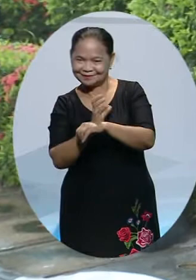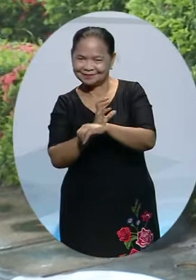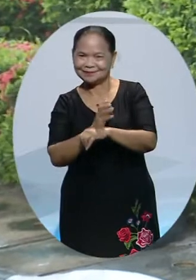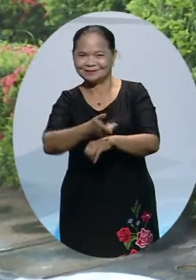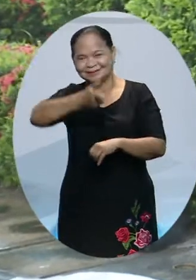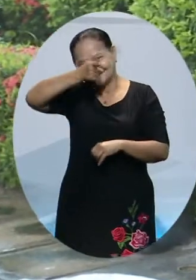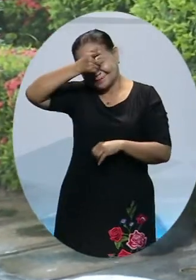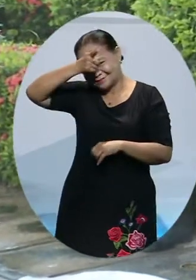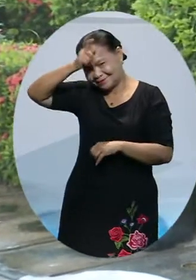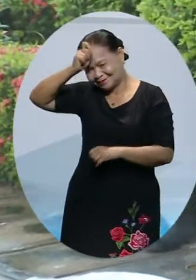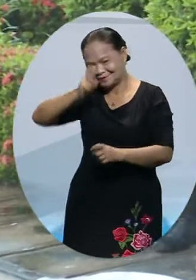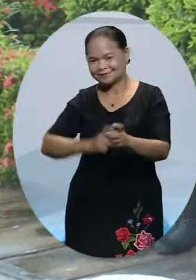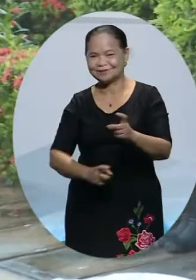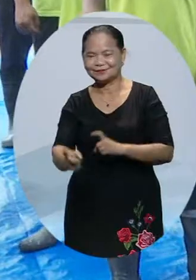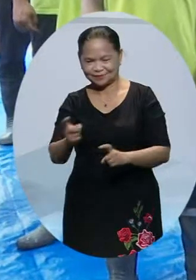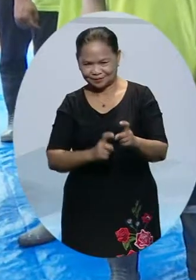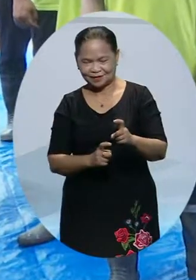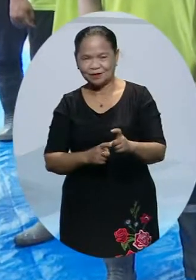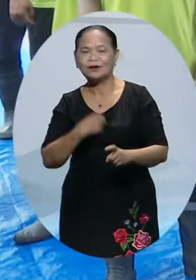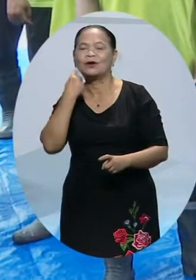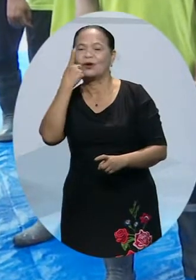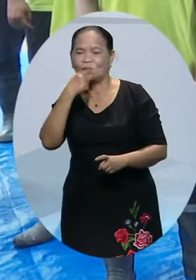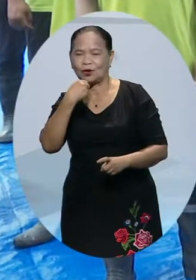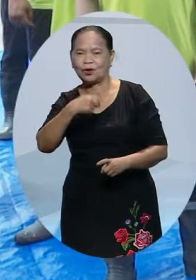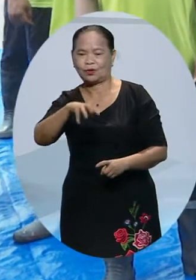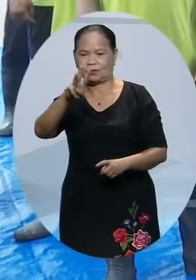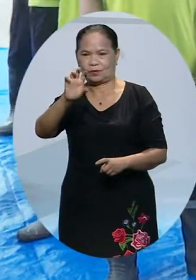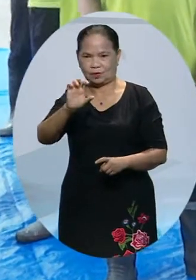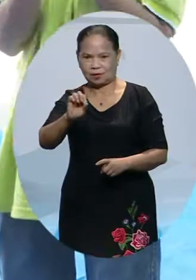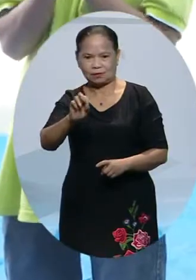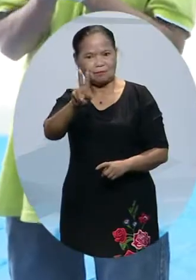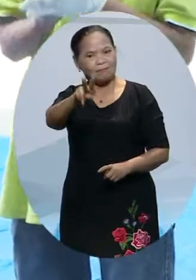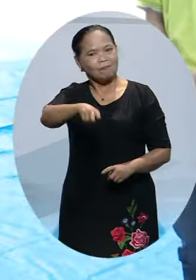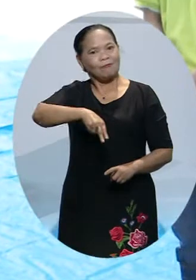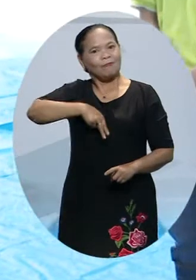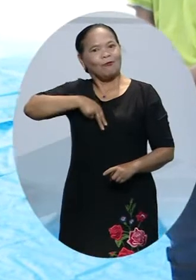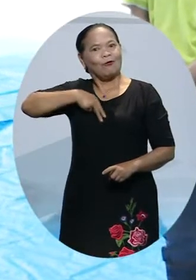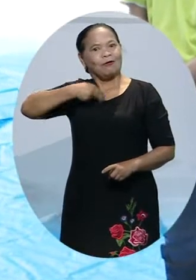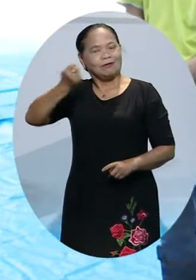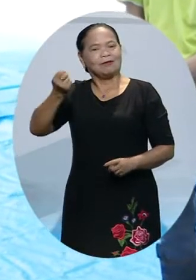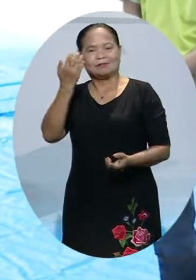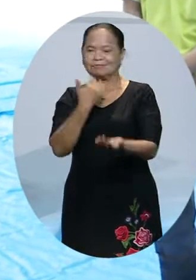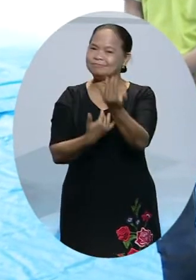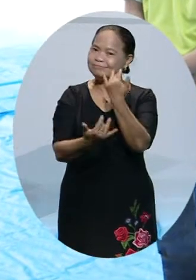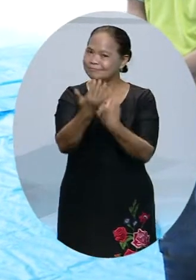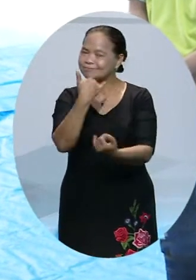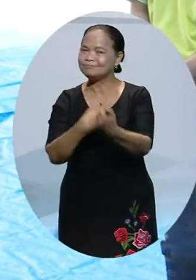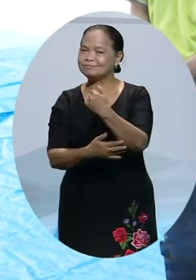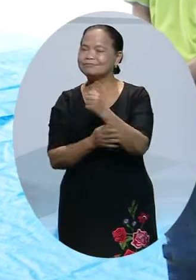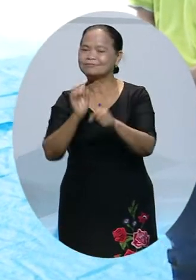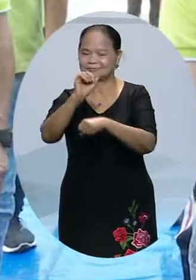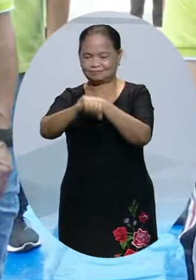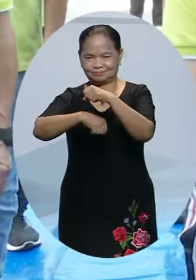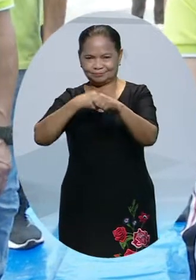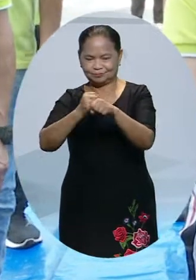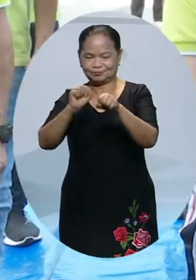đốc điều hành VWS cho biết, VWS rất quan tâm đến vấn đề phòng cháy chữa cháy và cứu nạn cứu hộ, nên năm nào cũng tổ